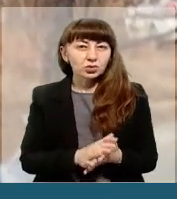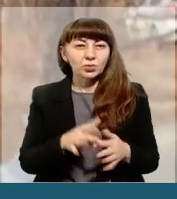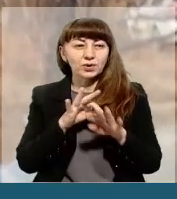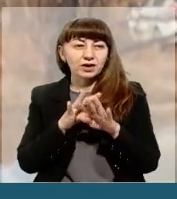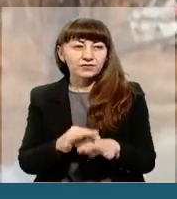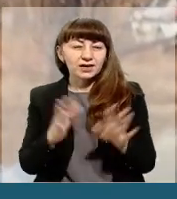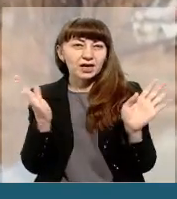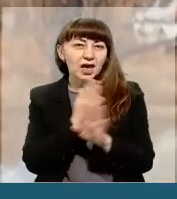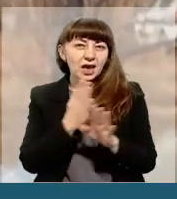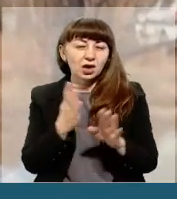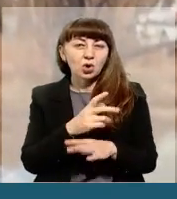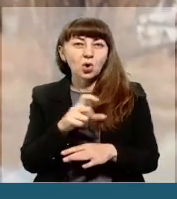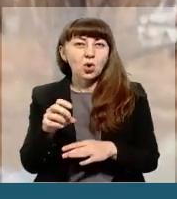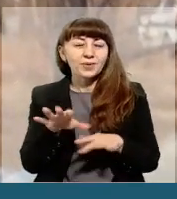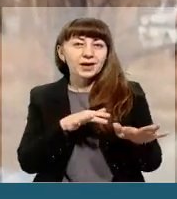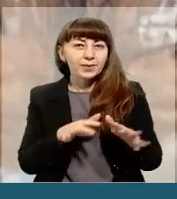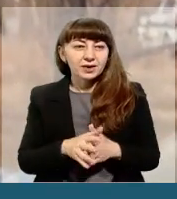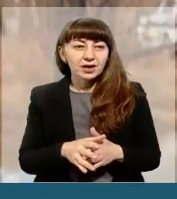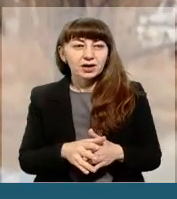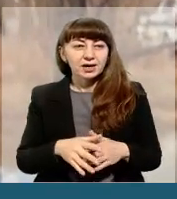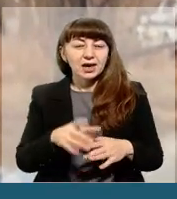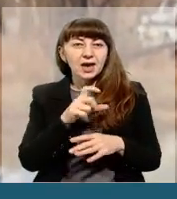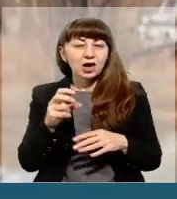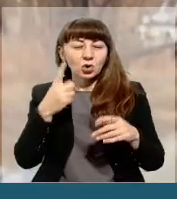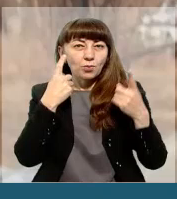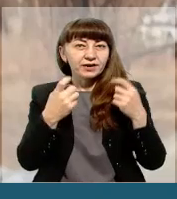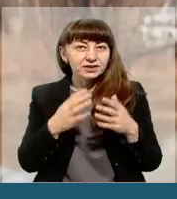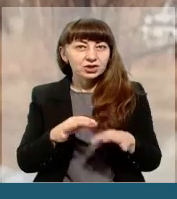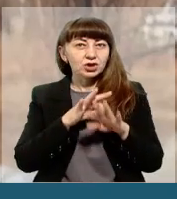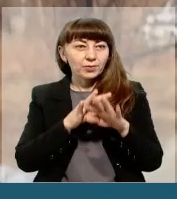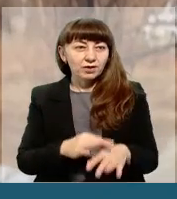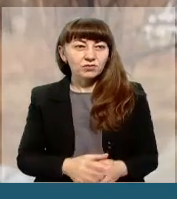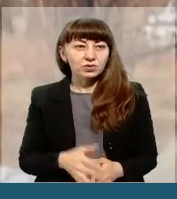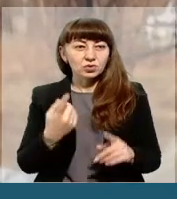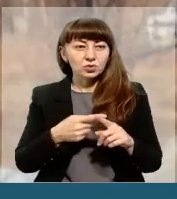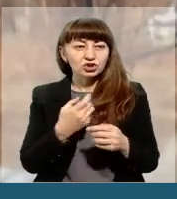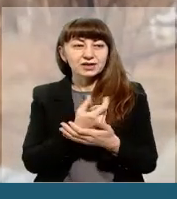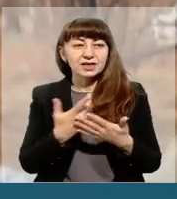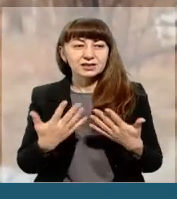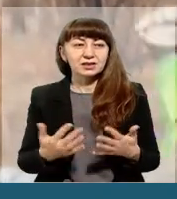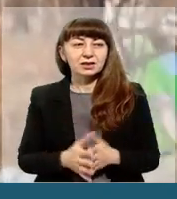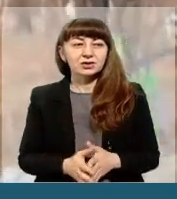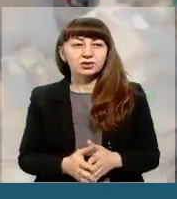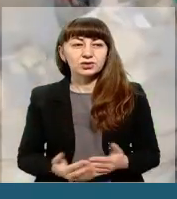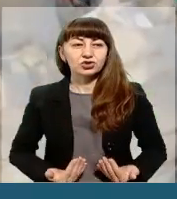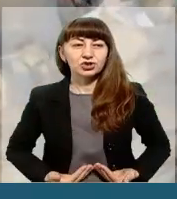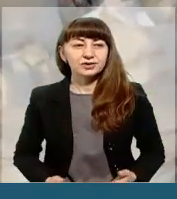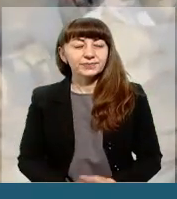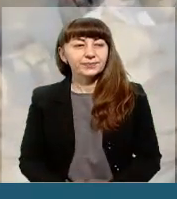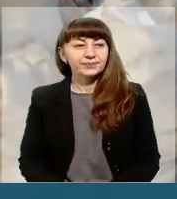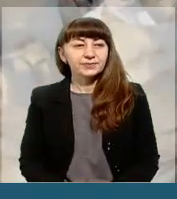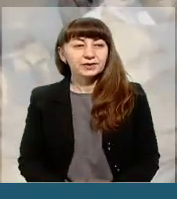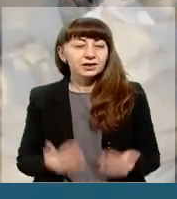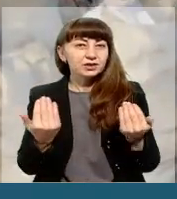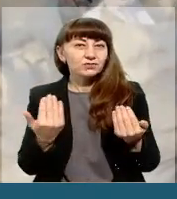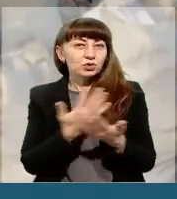различные экологические акции, занимаемся экологическим просвещением в нашей школе. Ну, в общем, у нас очень разнообразная, насыщенная жизнь. Сегодня мы